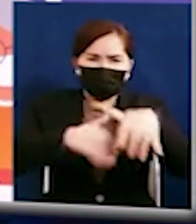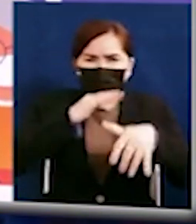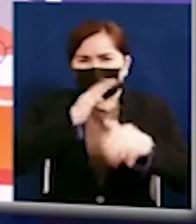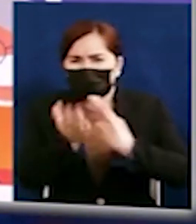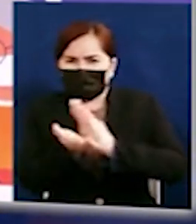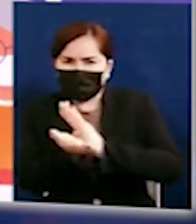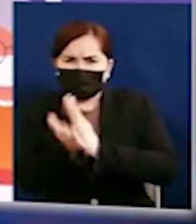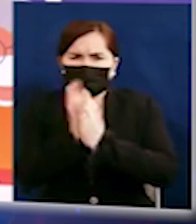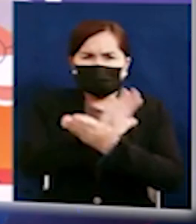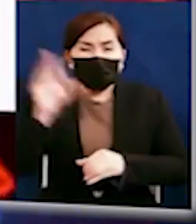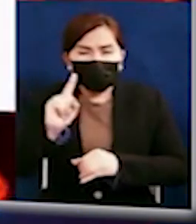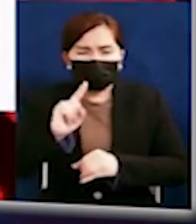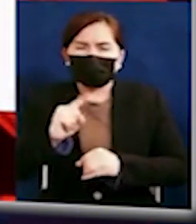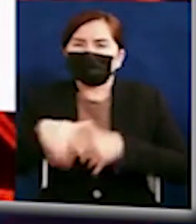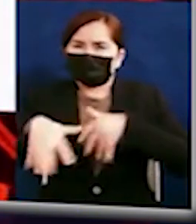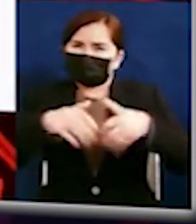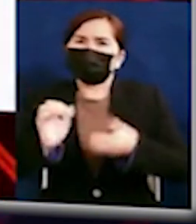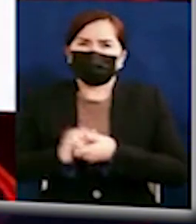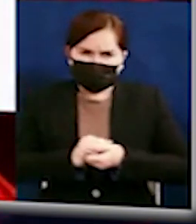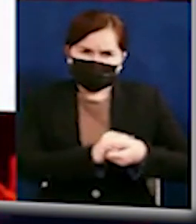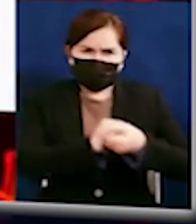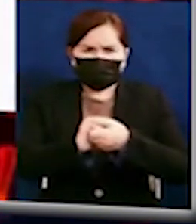ตือนภัยในระดับ3ครับ